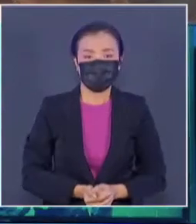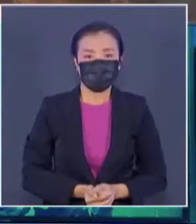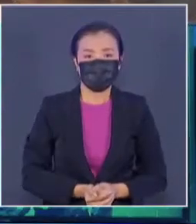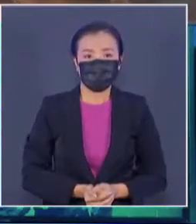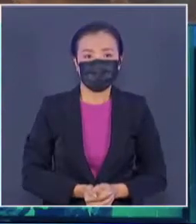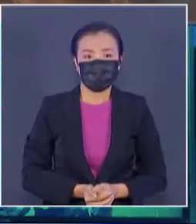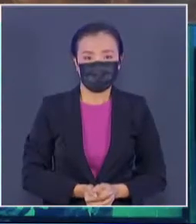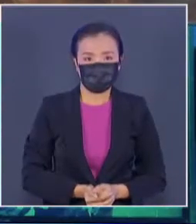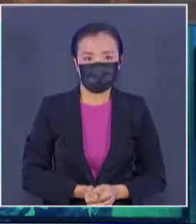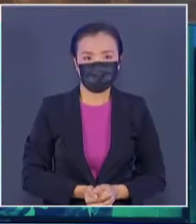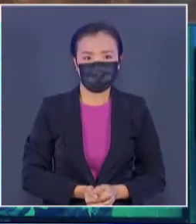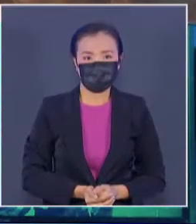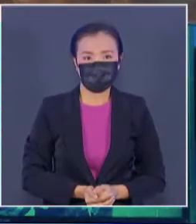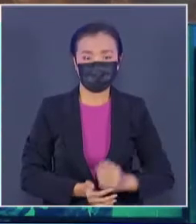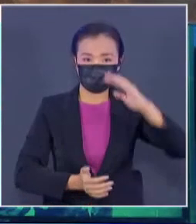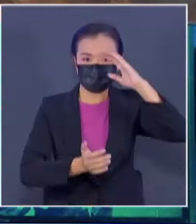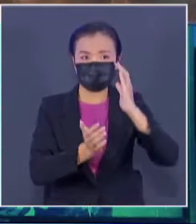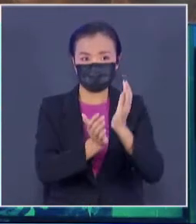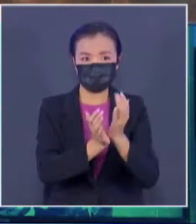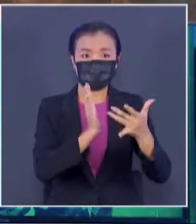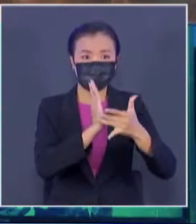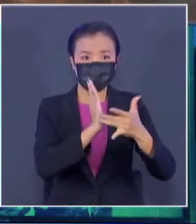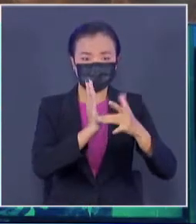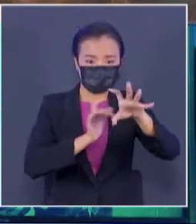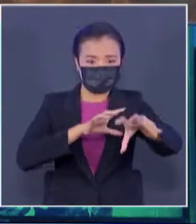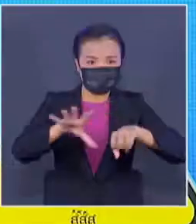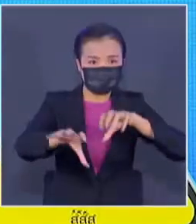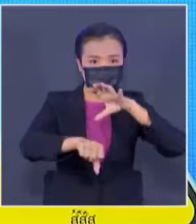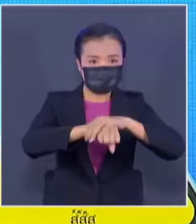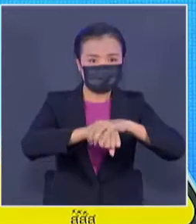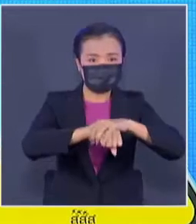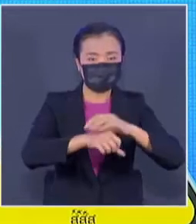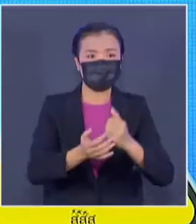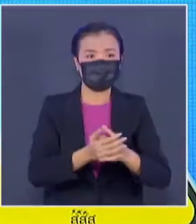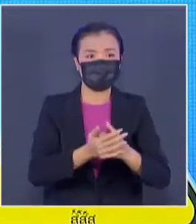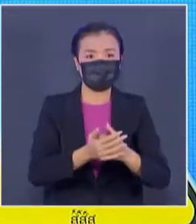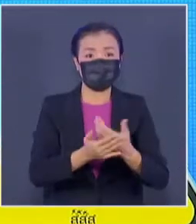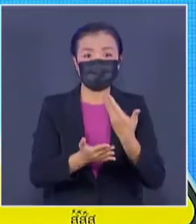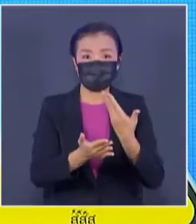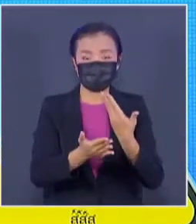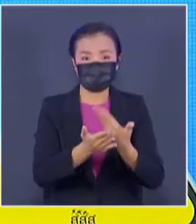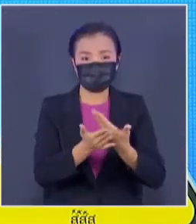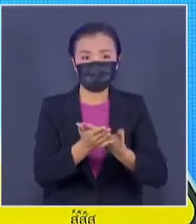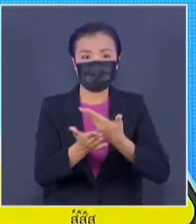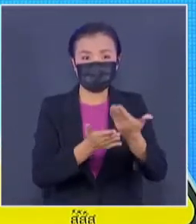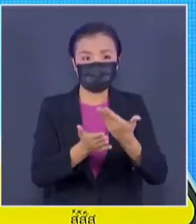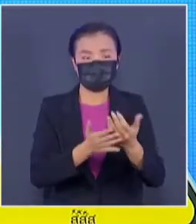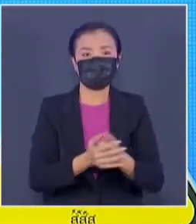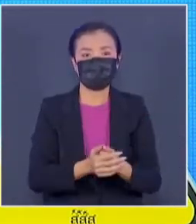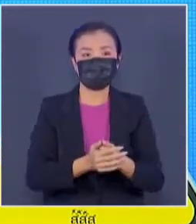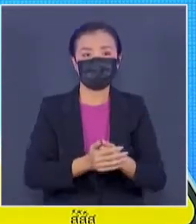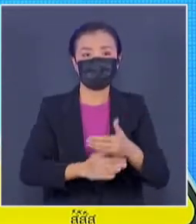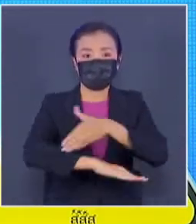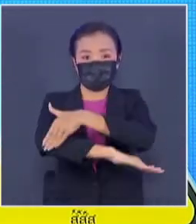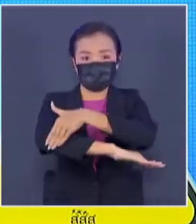ู้ชมขยับมาติดตามเรื่องนี้กันหน่อยนะคะตำรวจไซเบอร์ระดมกวาดล้างขบวนการซื้อขายบัญชีม้าค่ะซึ่งก็คือกลุ่มที่รับจ้างเปิดบั